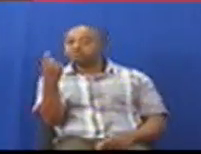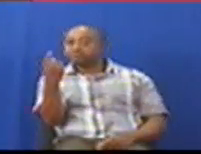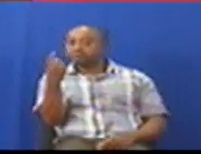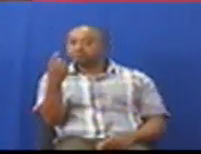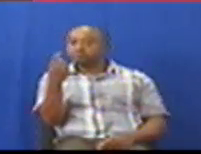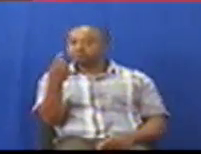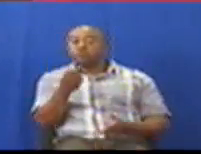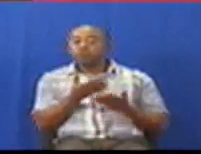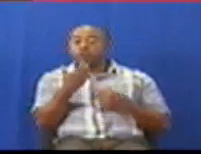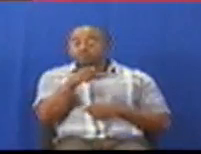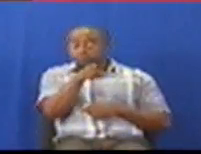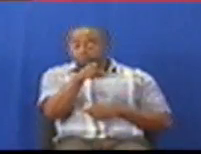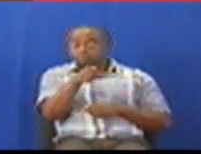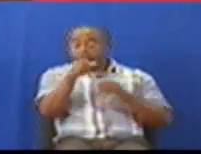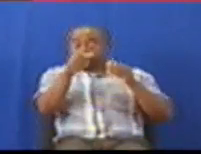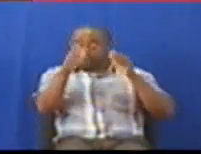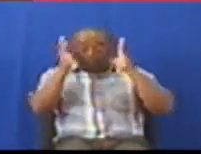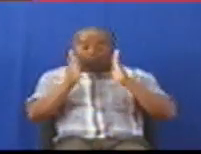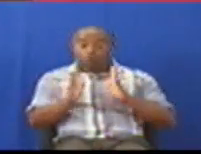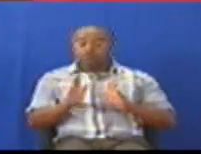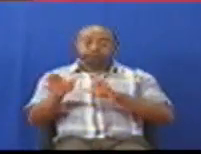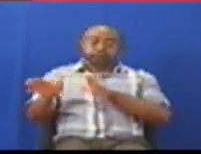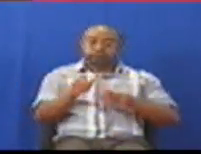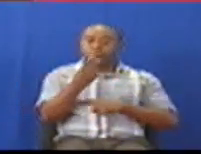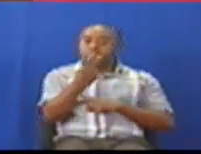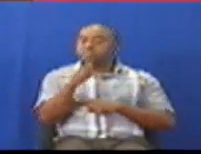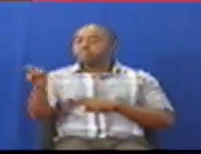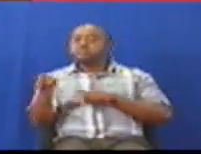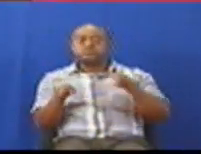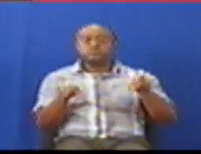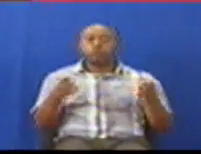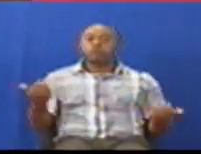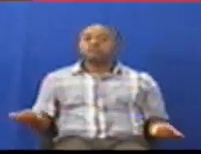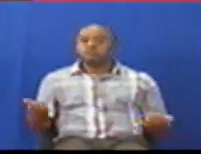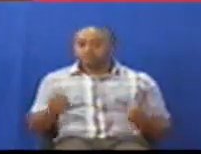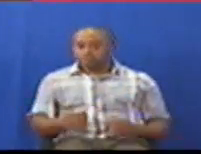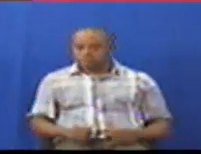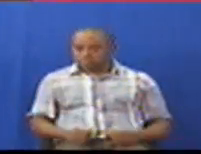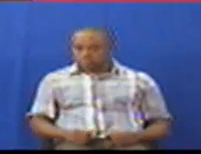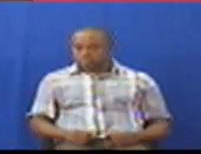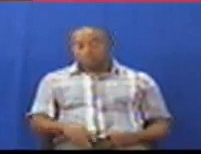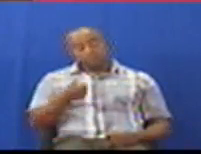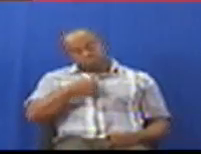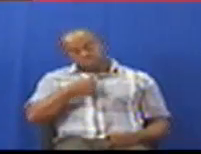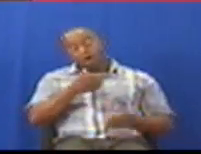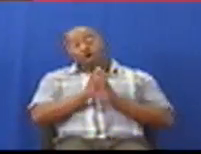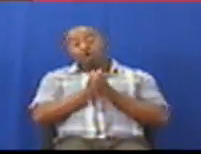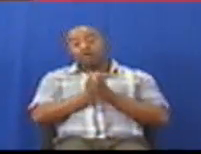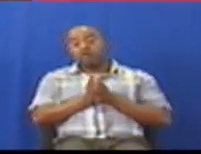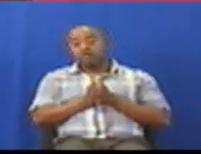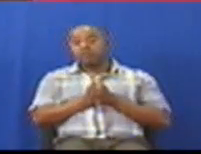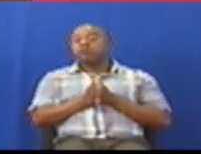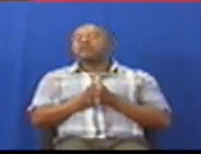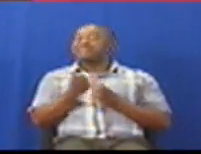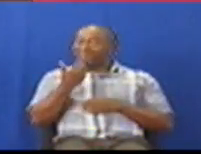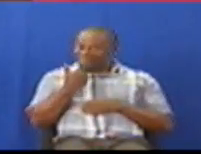wangu anateseka na mamlaka mbili ambazo hazina sababu yoyote ya msingi? Kwa ninaomba tafadhali